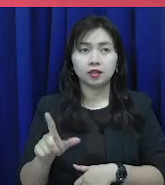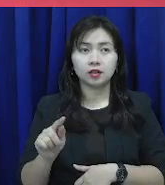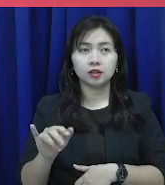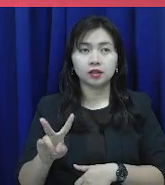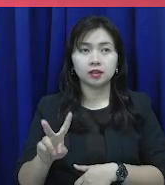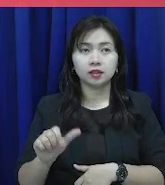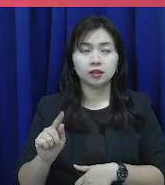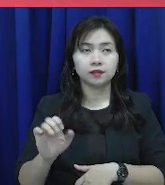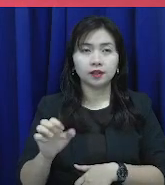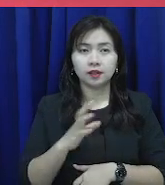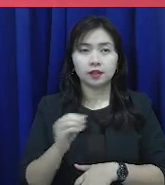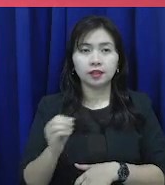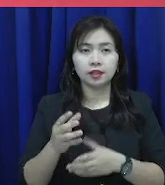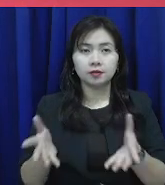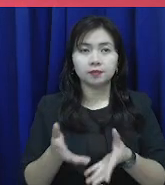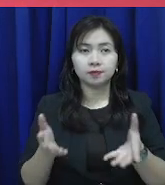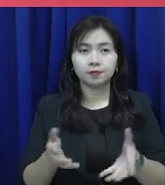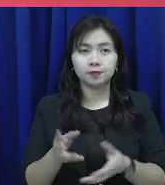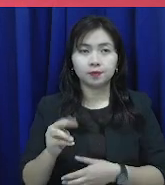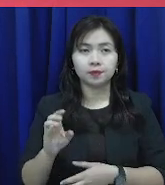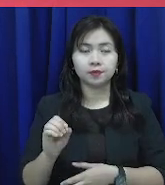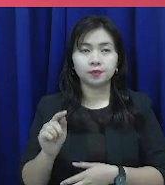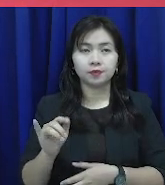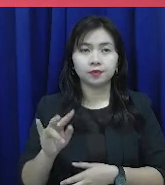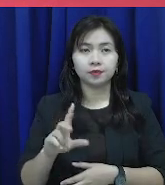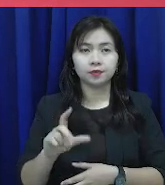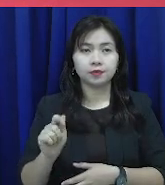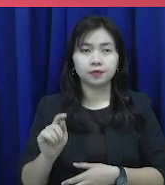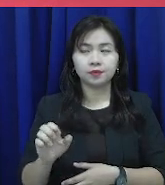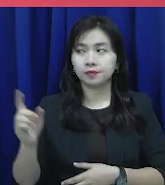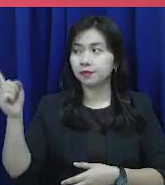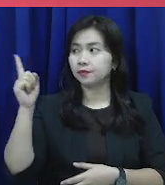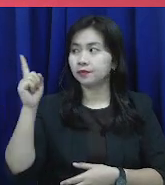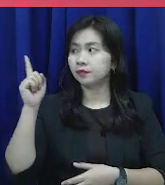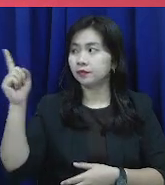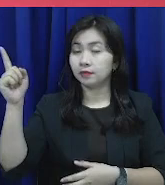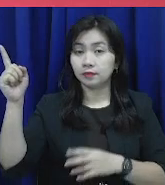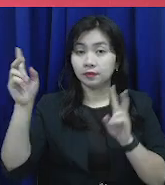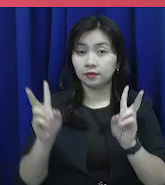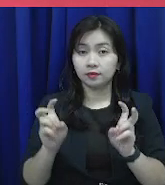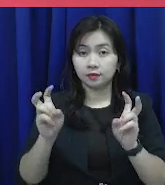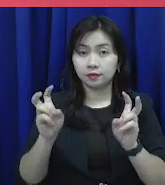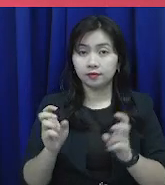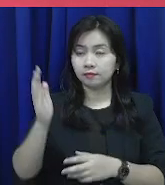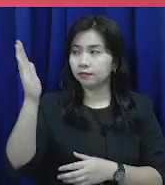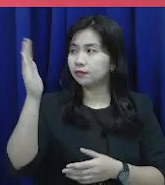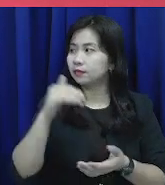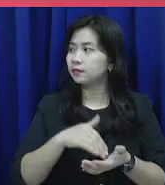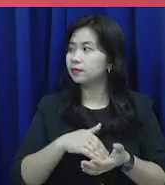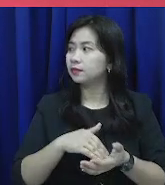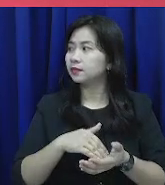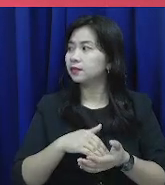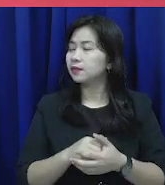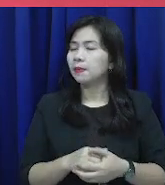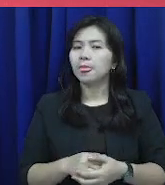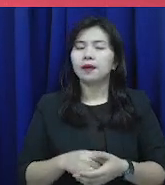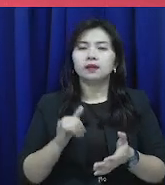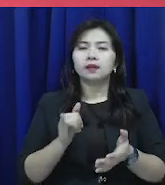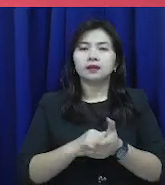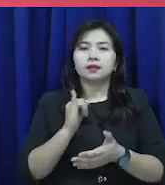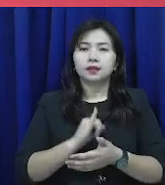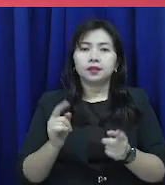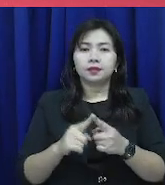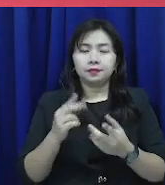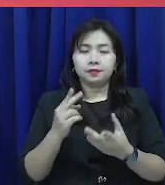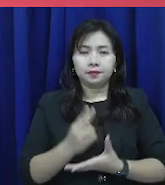napakaganda po ng topic po na ito na binanggit po sa atin ng mahal na Pastor na kung saan ito ay patuloy mga kapatid na makakatulong